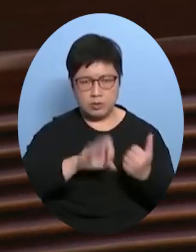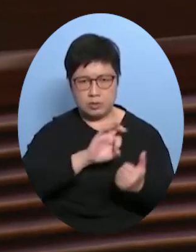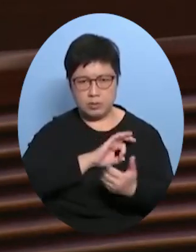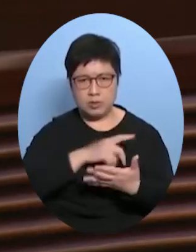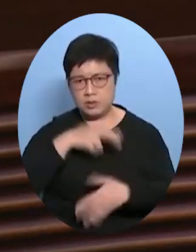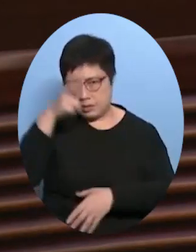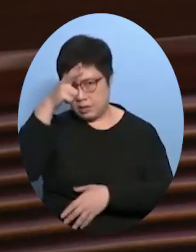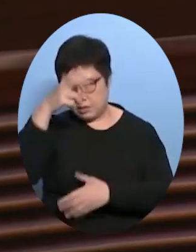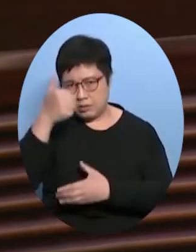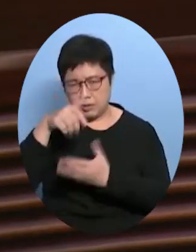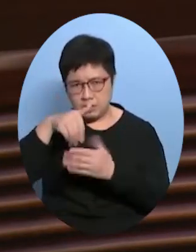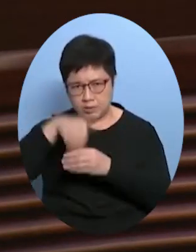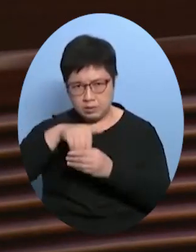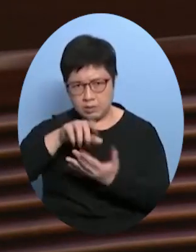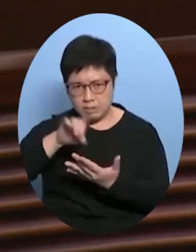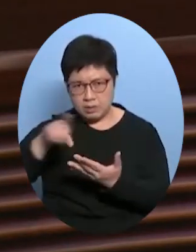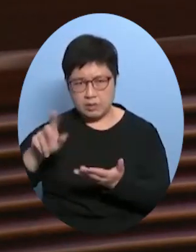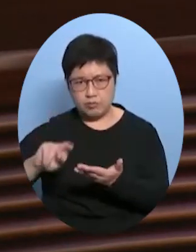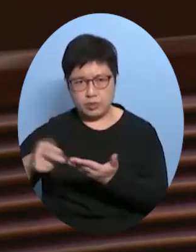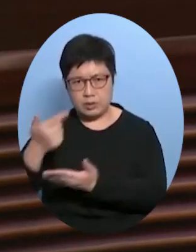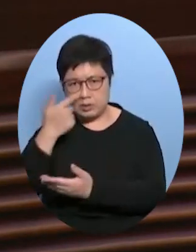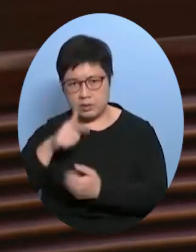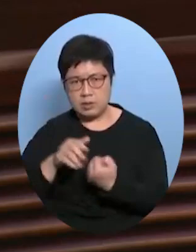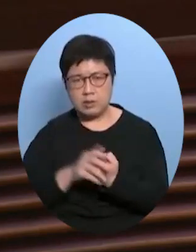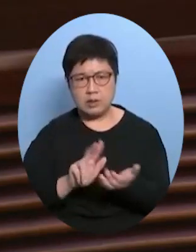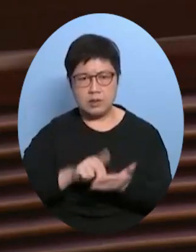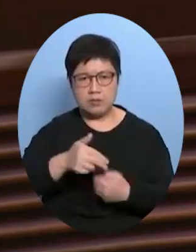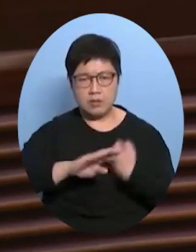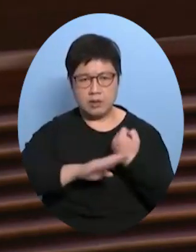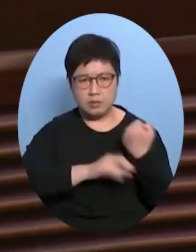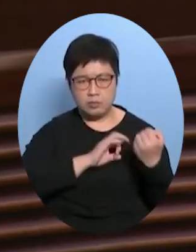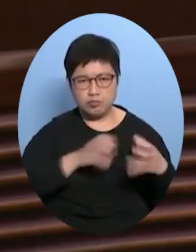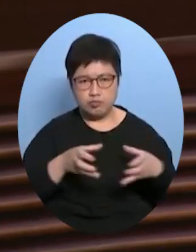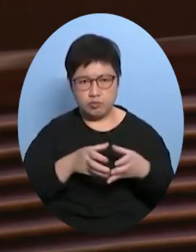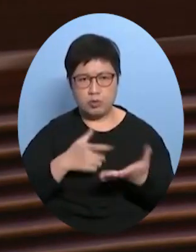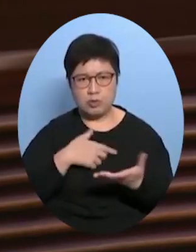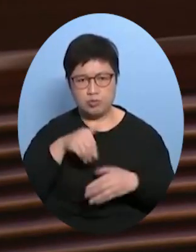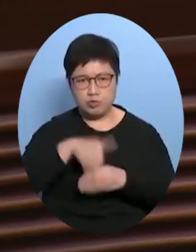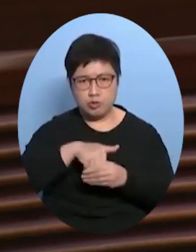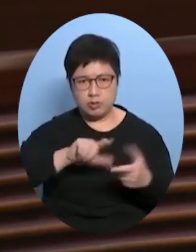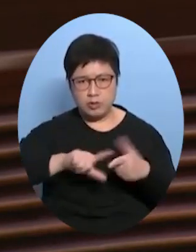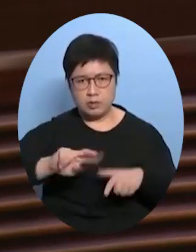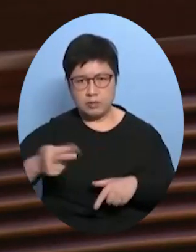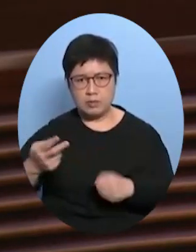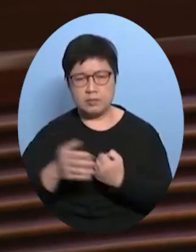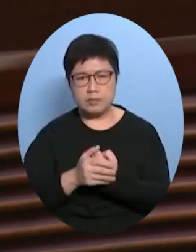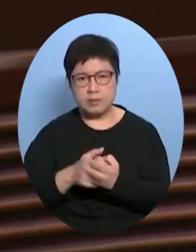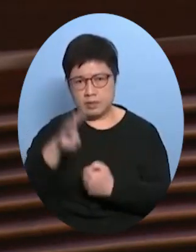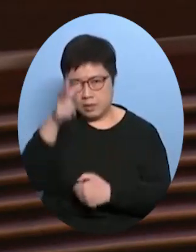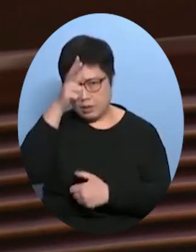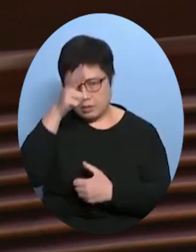宜、更新立法會的組成和產生辦法、更新成為行政長官